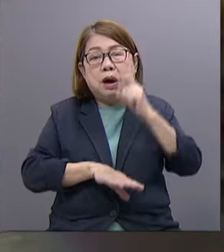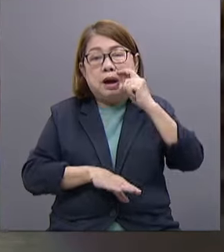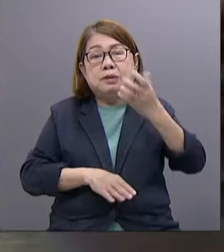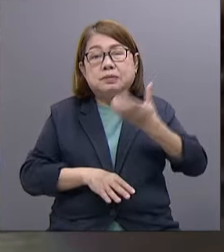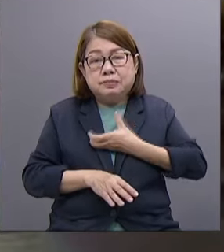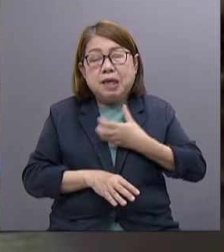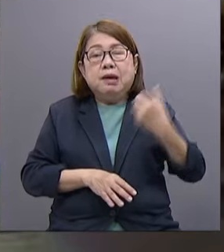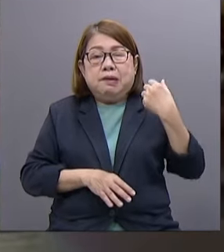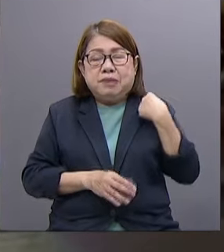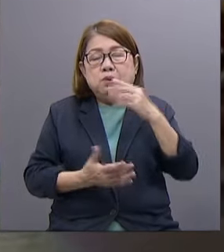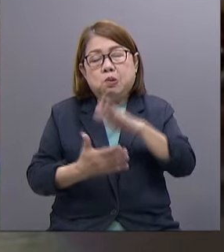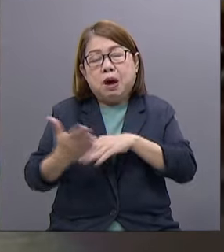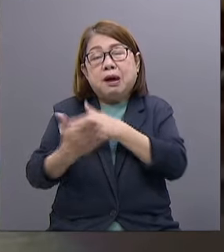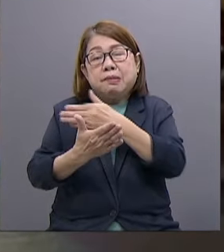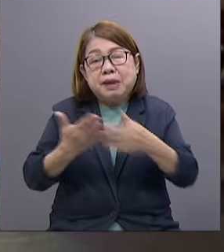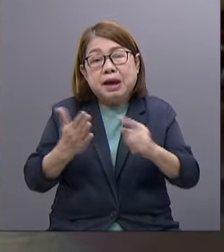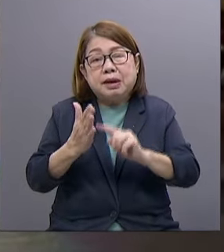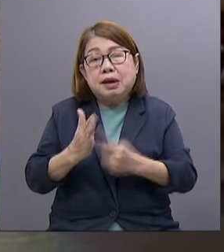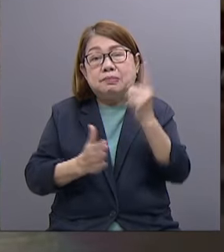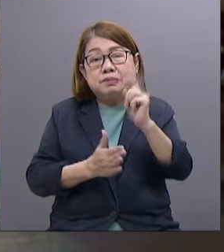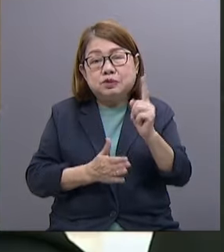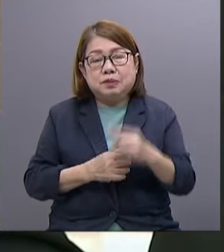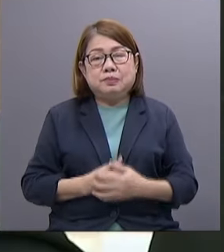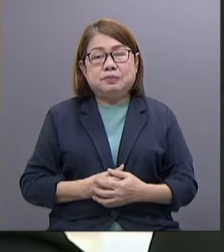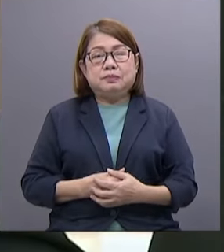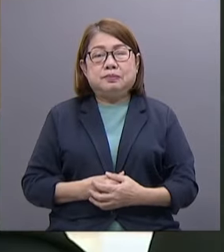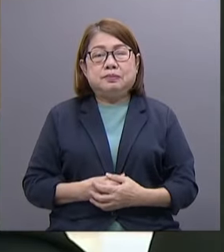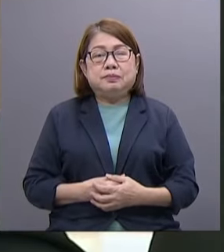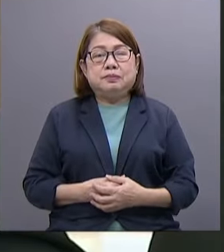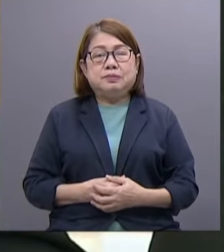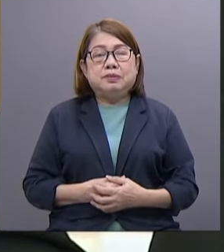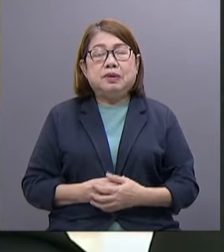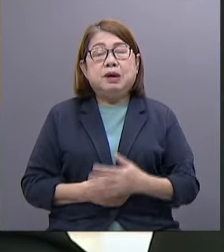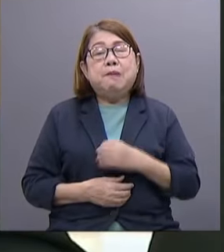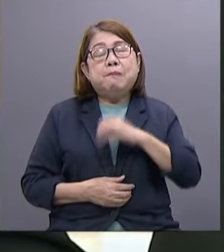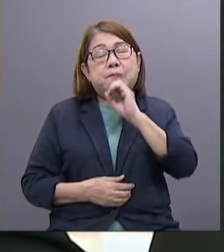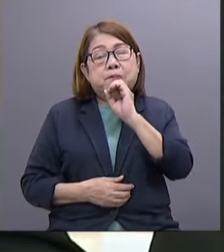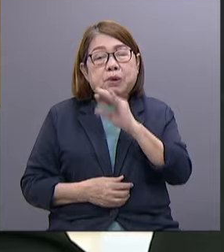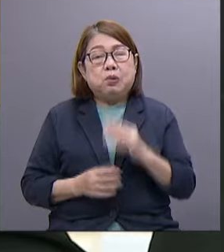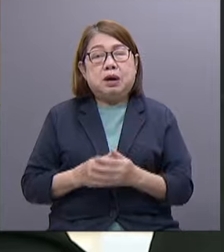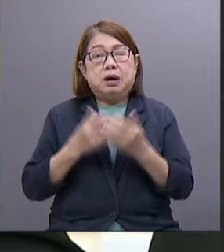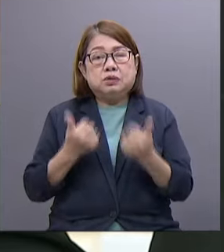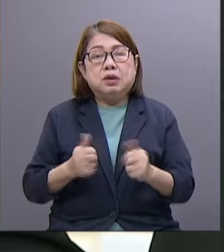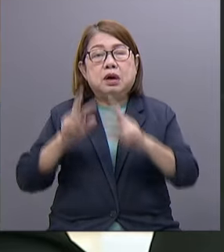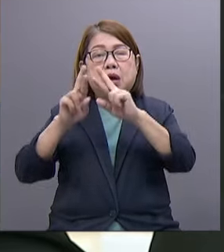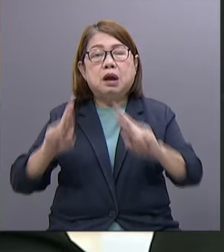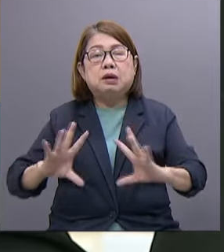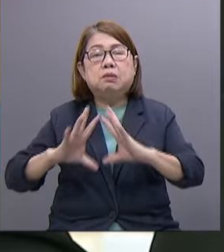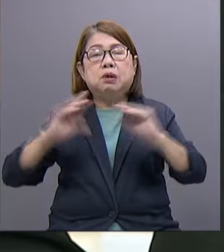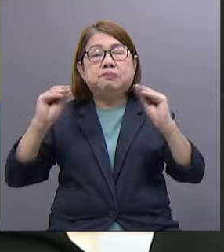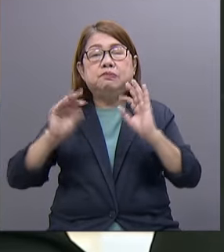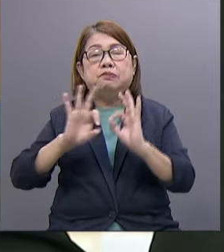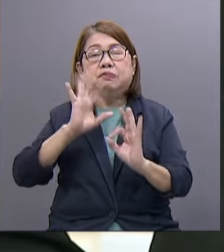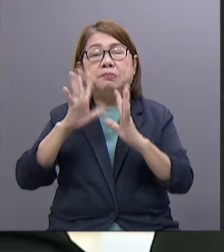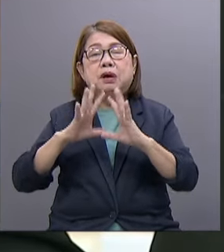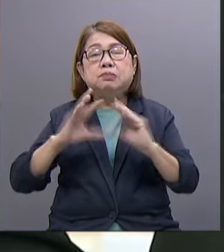ที่ที่มีมาตรการเบื้องต้นเอาไว้สำหรับเรื่องนี้ค่ะคือตอนเไม่มีไม่มีร้านเหลืออยู่แล้วใช่มยเพราะฉะนั้นตเนี้ยตอนนี้ก็ทำ